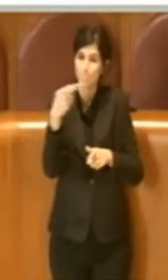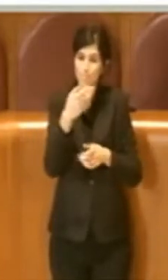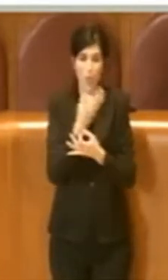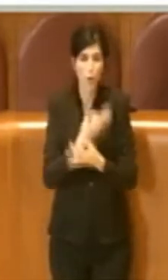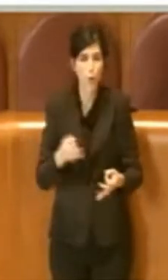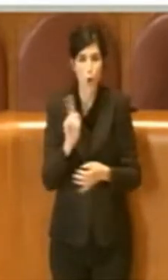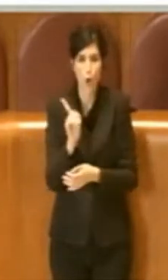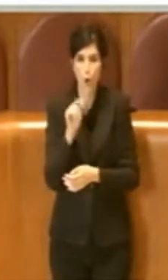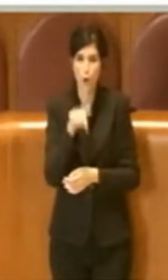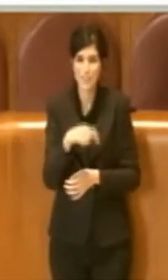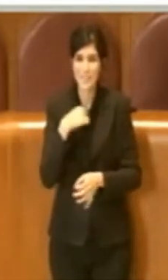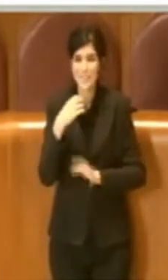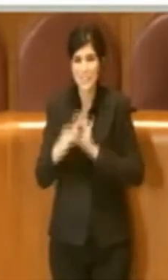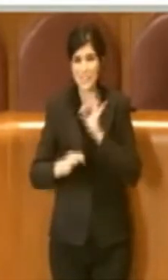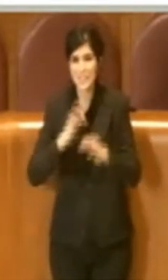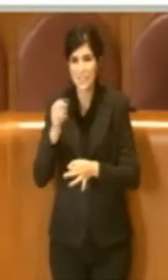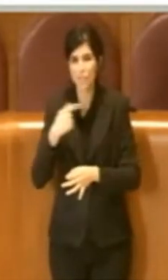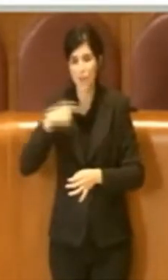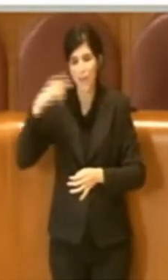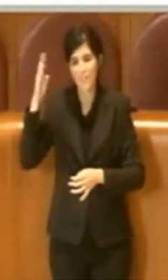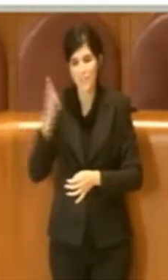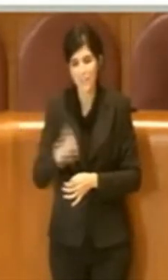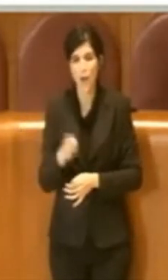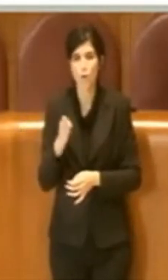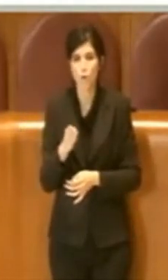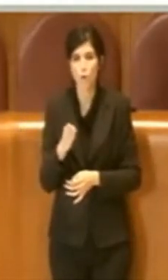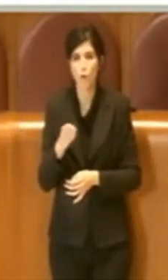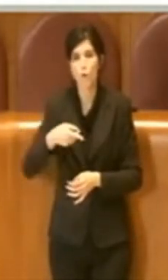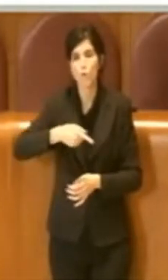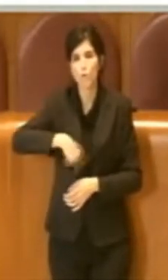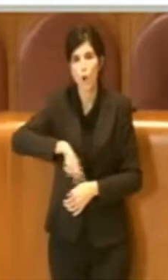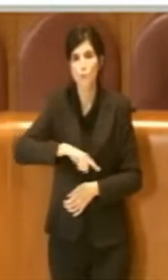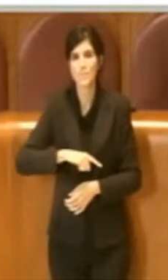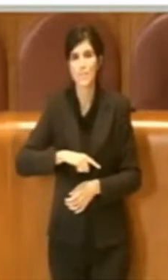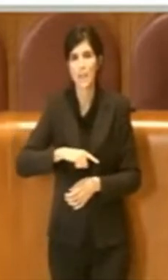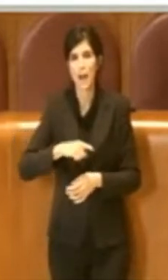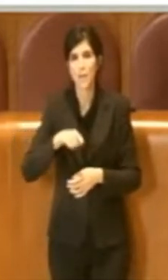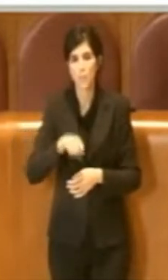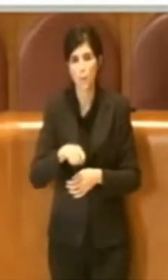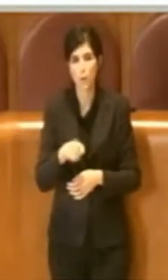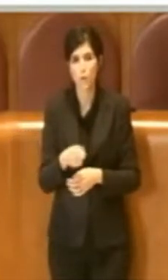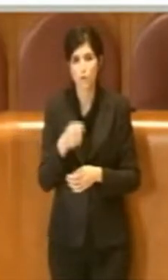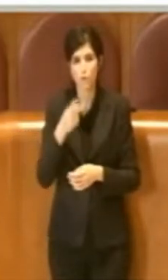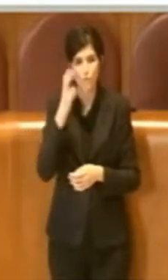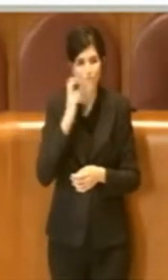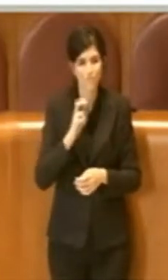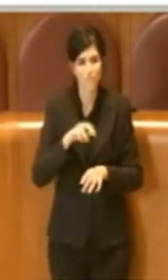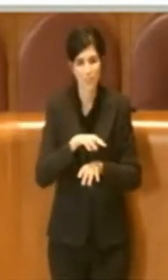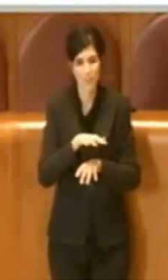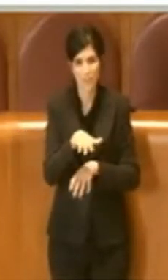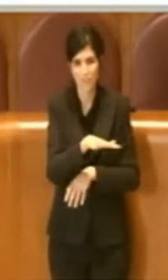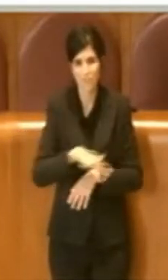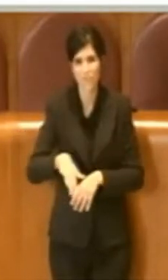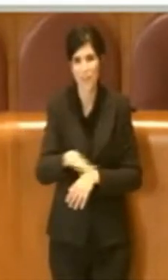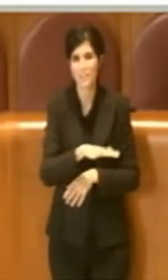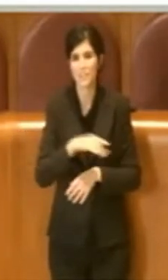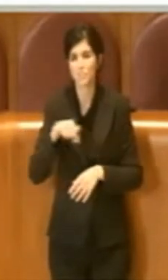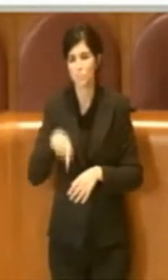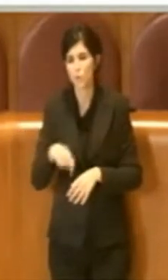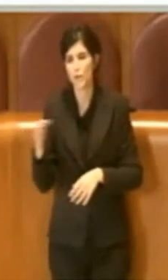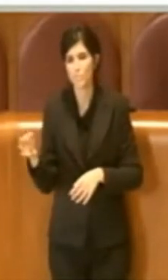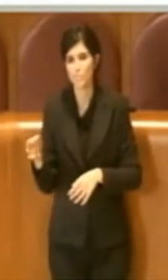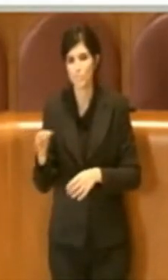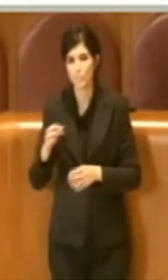chiaramente non controllato, ciò danneggia la nostra fauna e anche la nostra biodiversità. Perciò anche qui deve essere